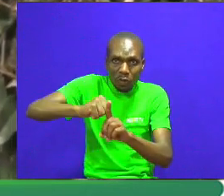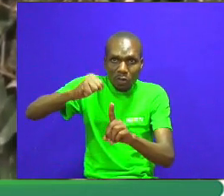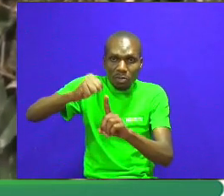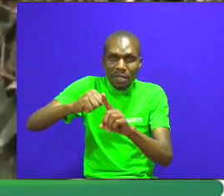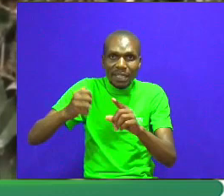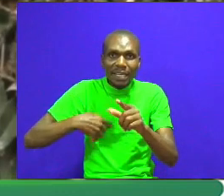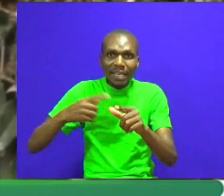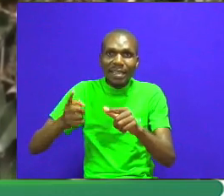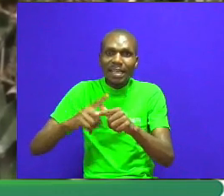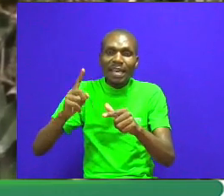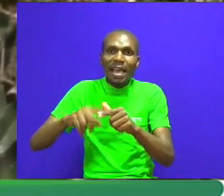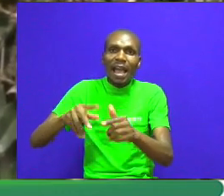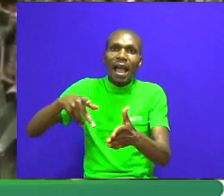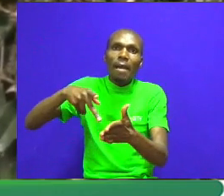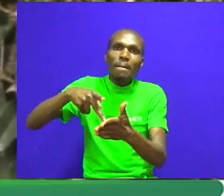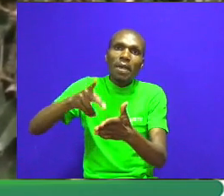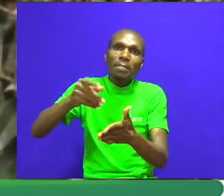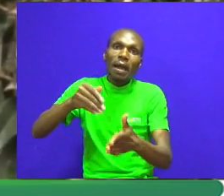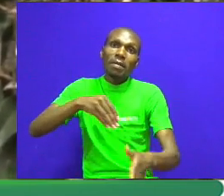niingize mkono kwa mfuko.